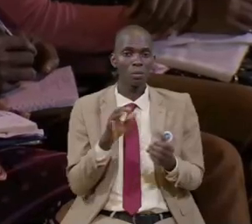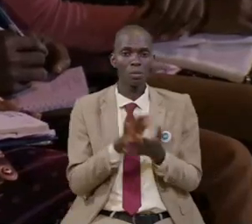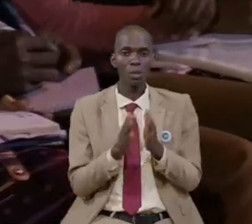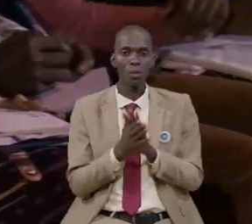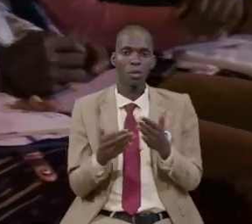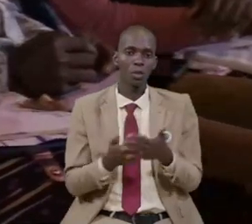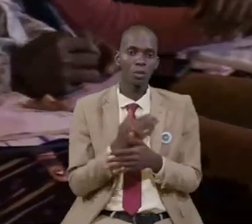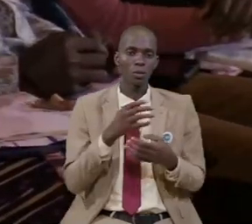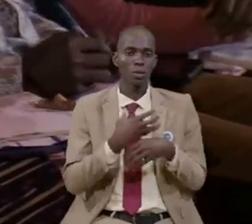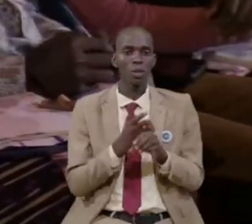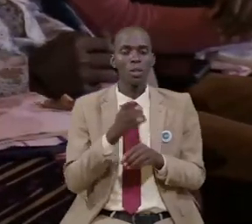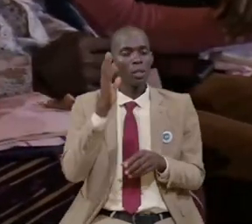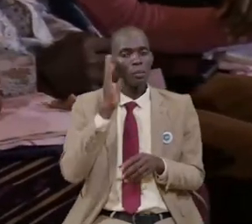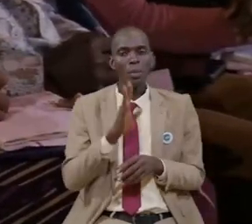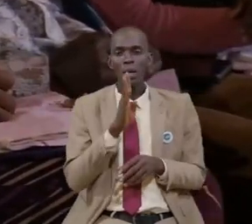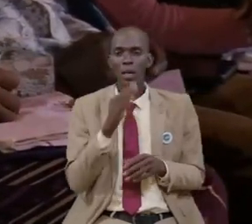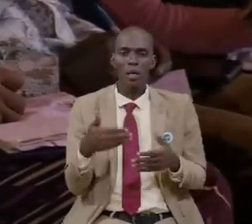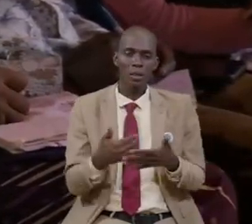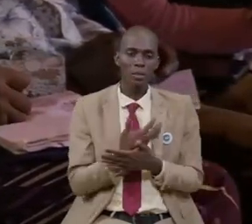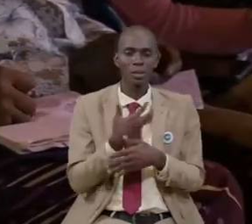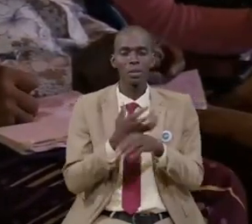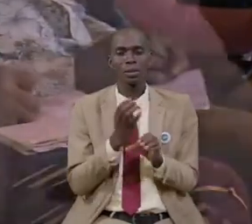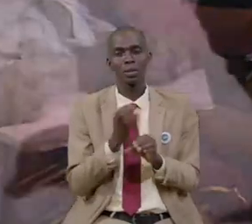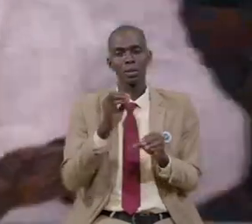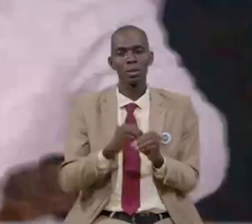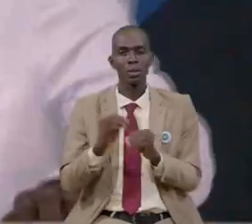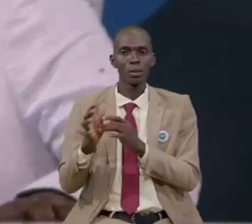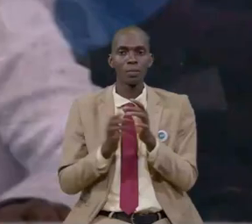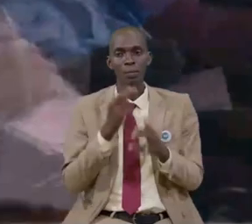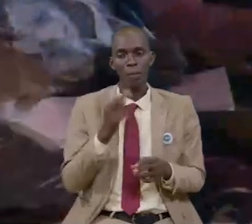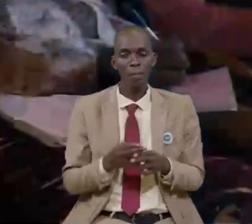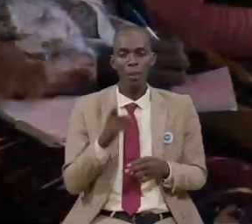Vous serez une nouvelle créature au nom de Jésus.